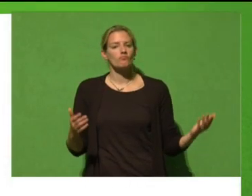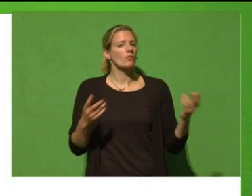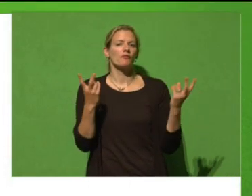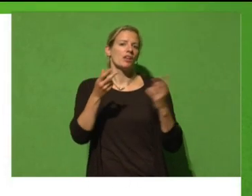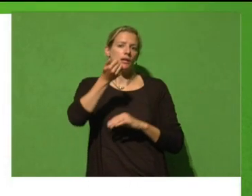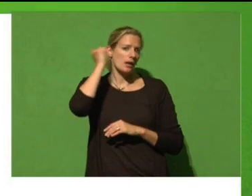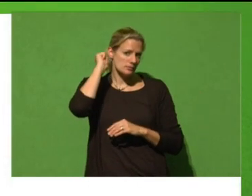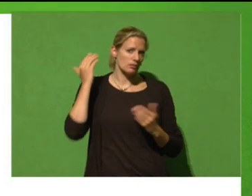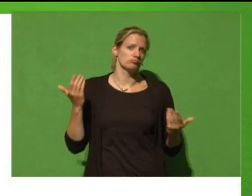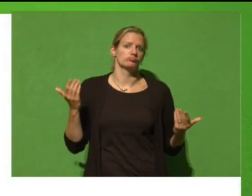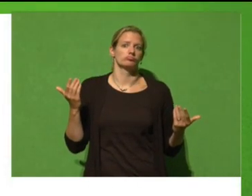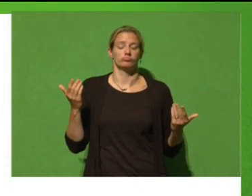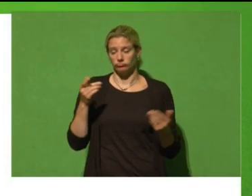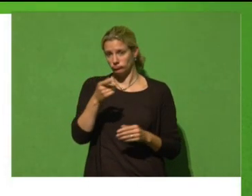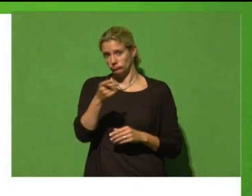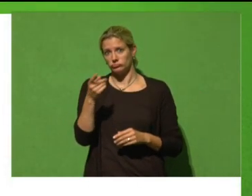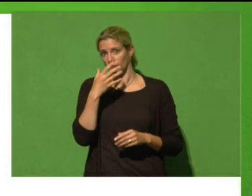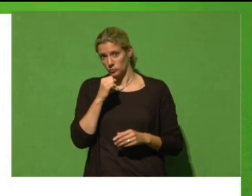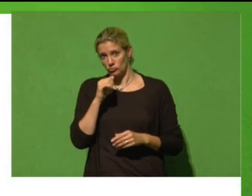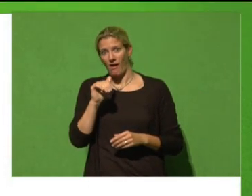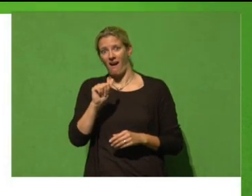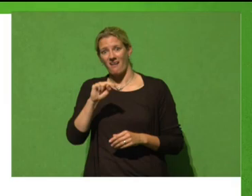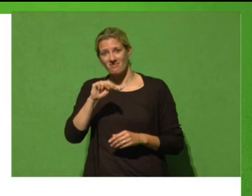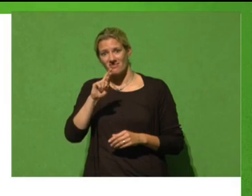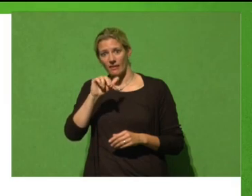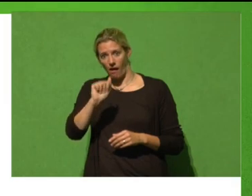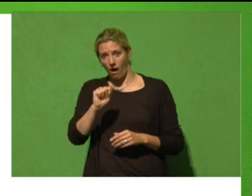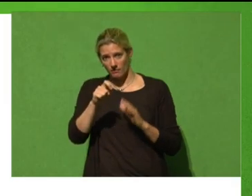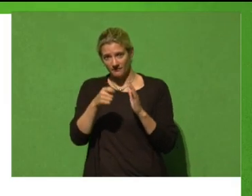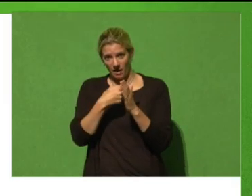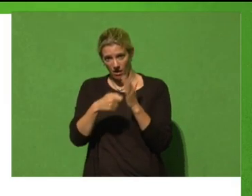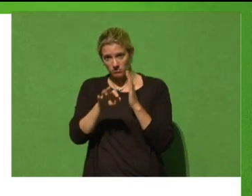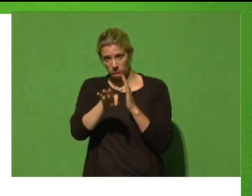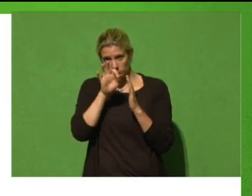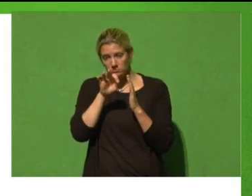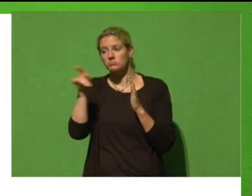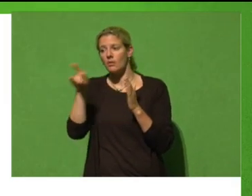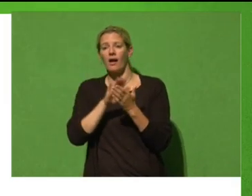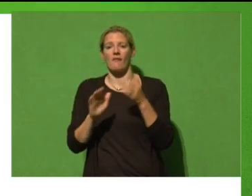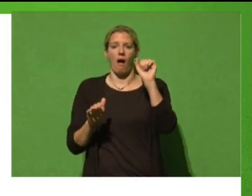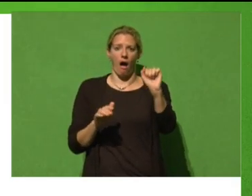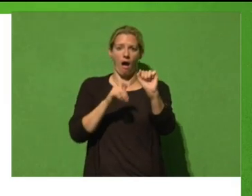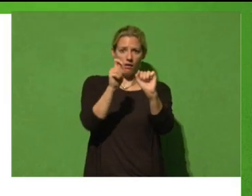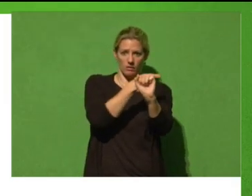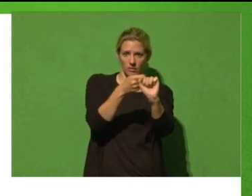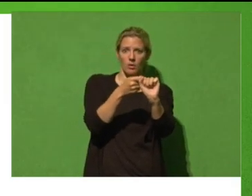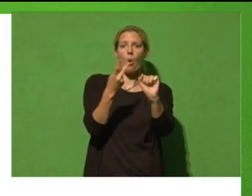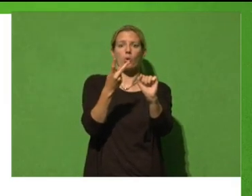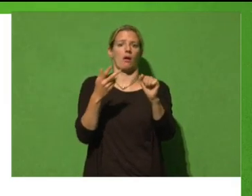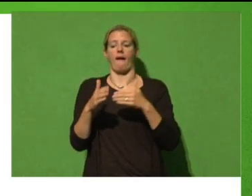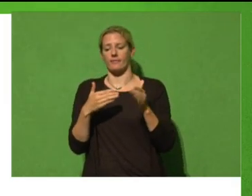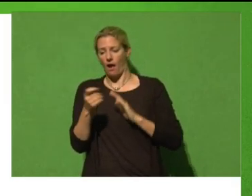die Möglichkeit, wenn ihr Andrea wählen wollt, dort das A anzukreuzen oder euch zu enthalten oder mit Nein zu stimmen.